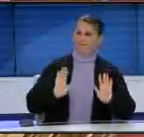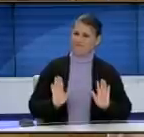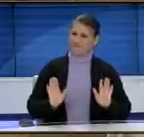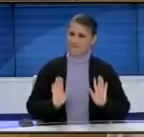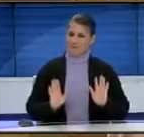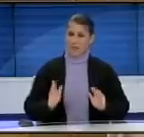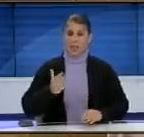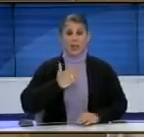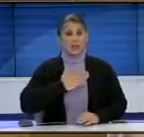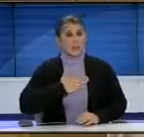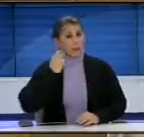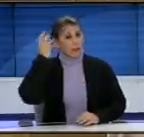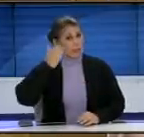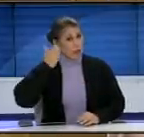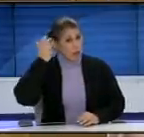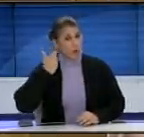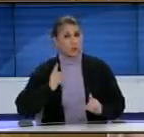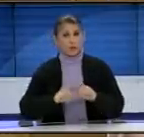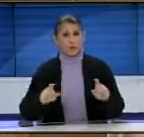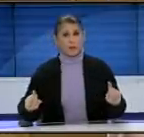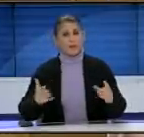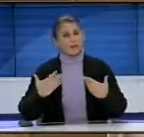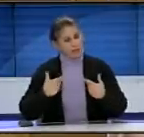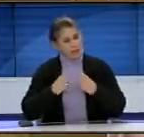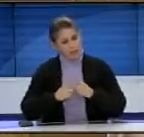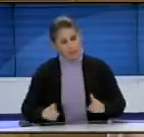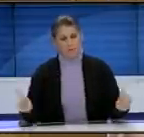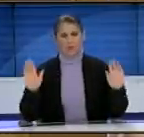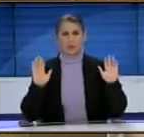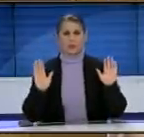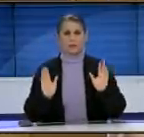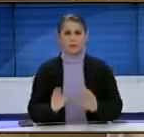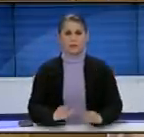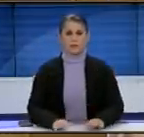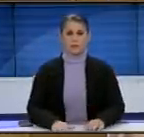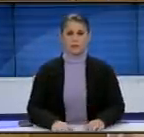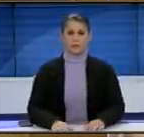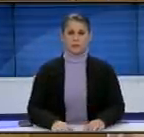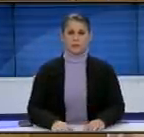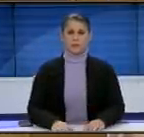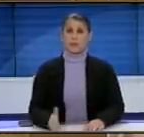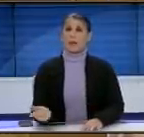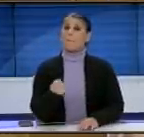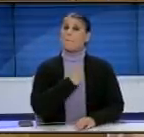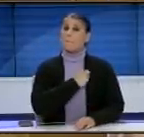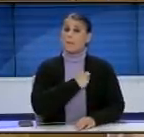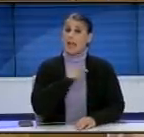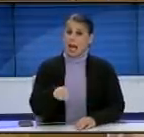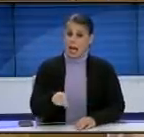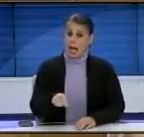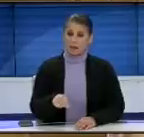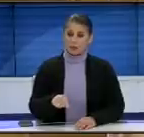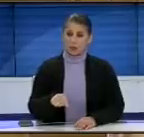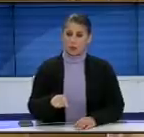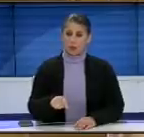Η δική μας θεώρηση των πραγμάτων, λοιπόν, είναι διαφορετική. Και θεωρούμε ότι αυτό το